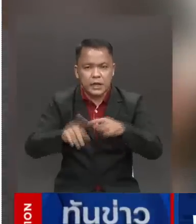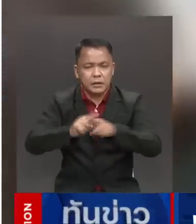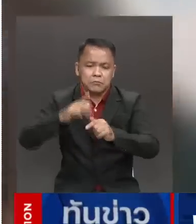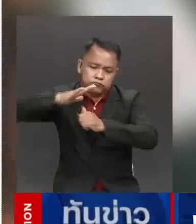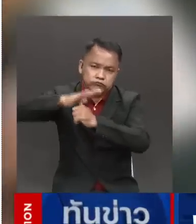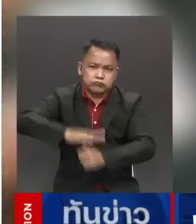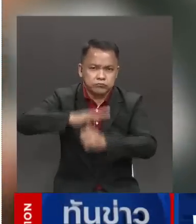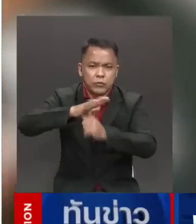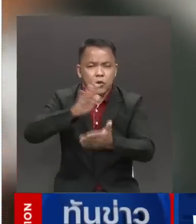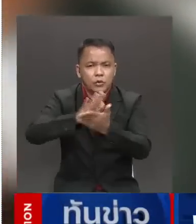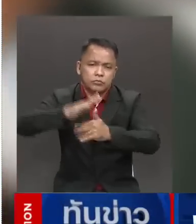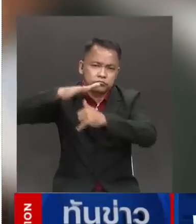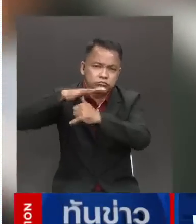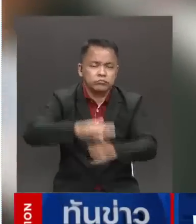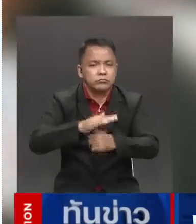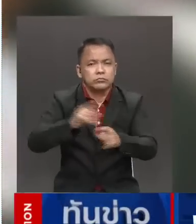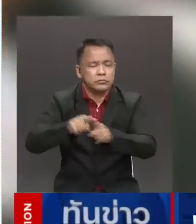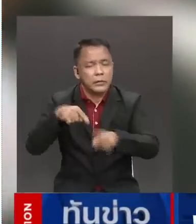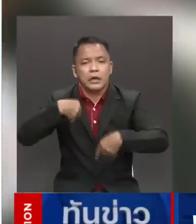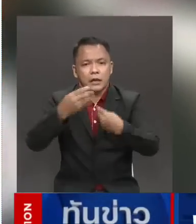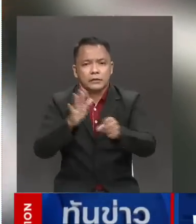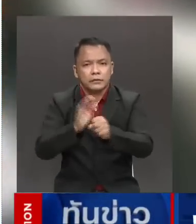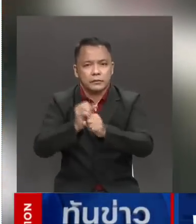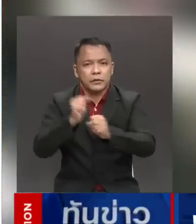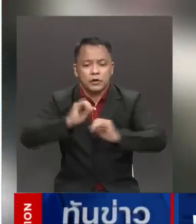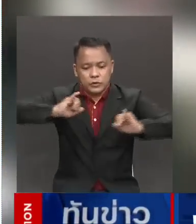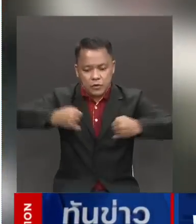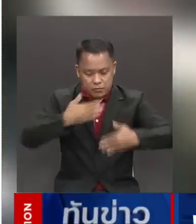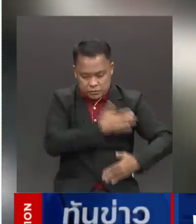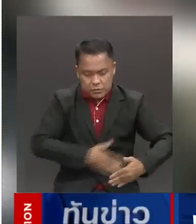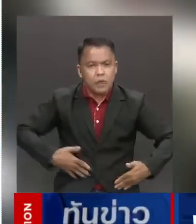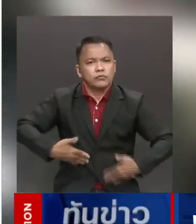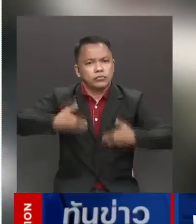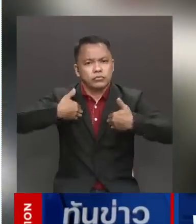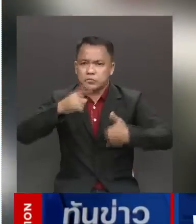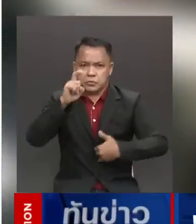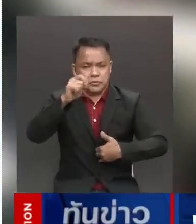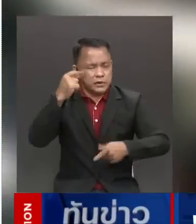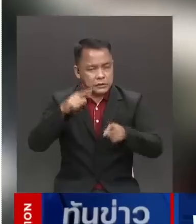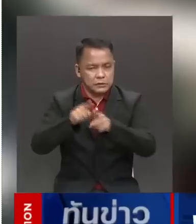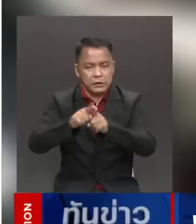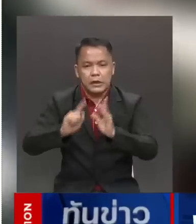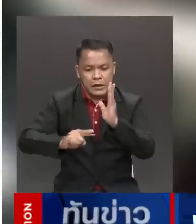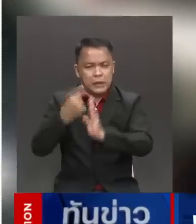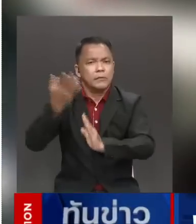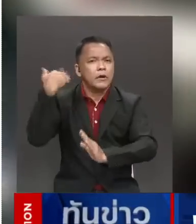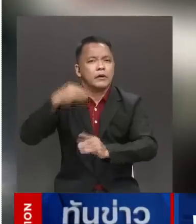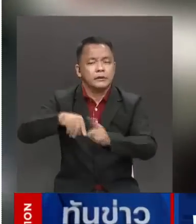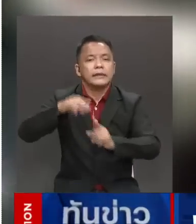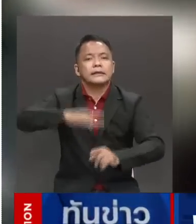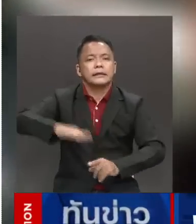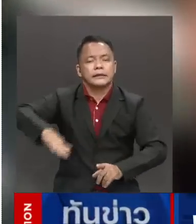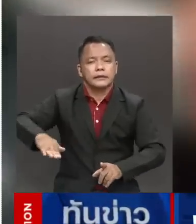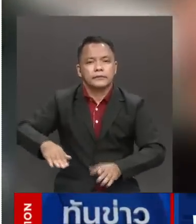ทับถูกโรงเรียนกดทับแล้วก็ไม่สามารถที่จะเป็นเจ้าของร่างกายของตนเองได้ซึ่งเรื่องนี้เป็นเรื่องที่เริ่มมาตั้งแต่ในชั้นที่เป็นเด็ก